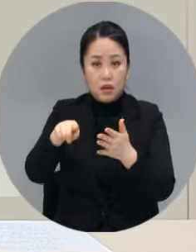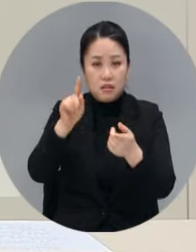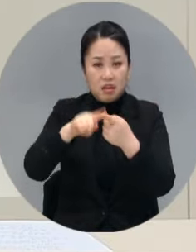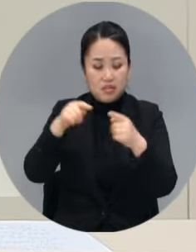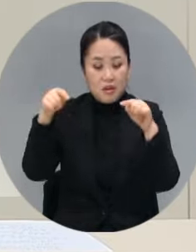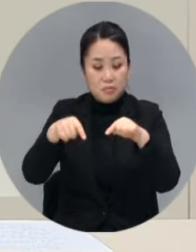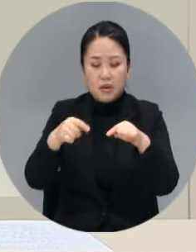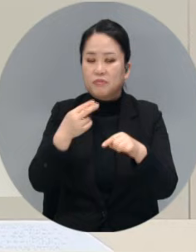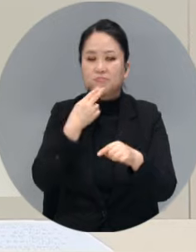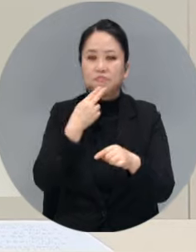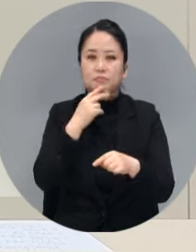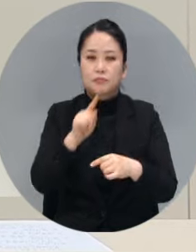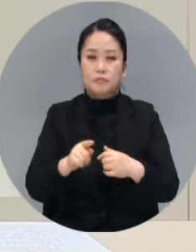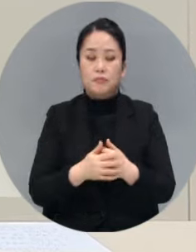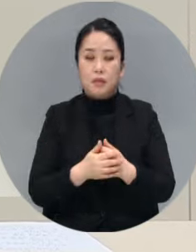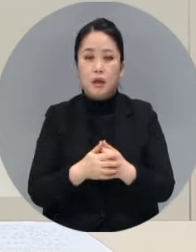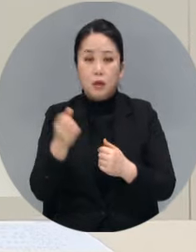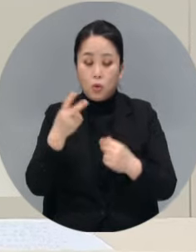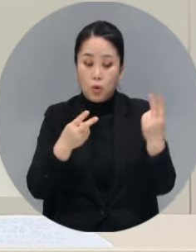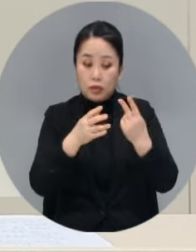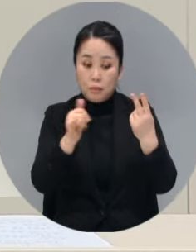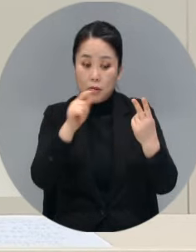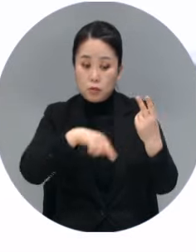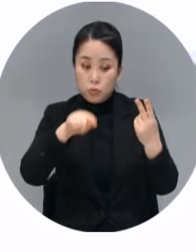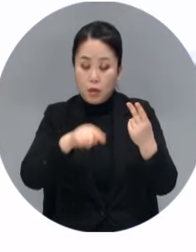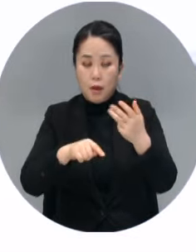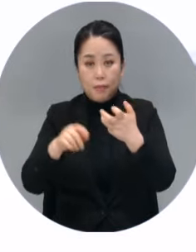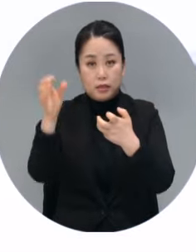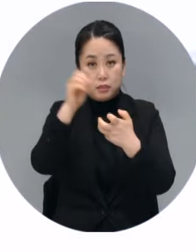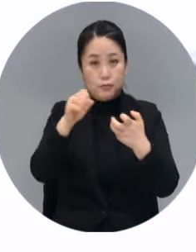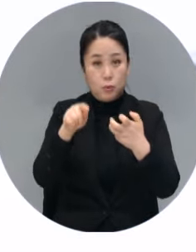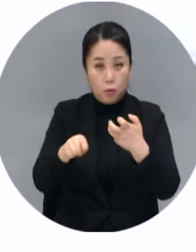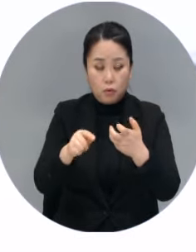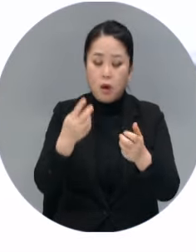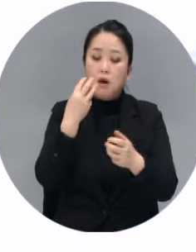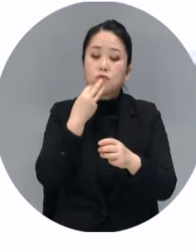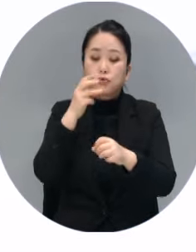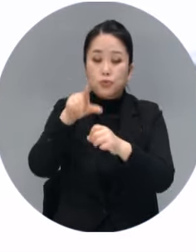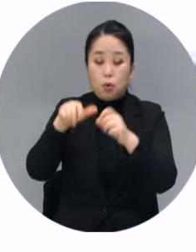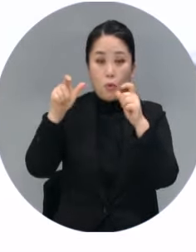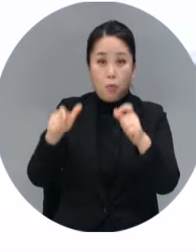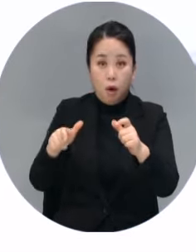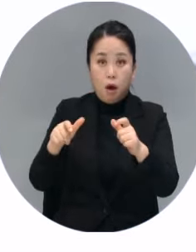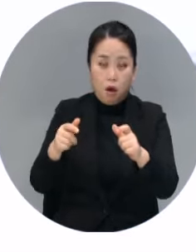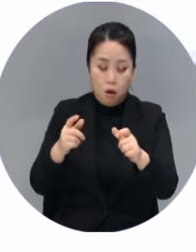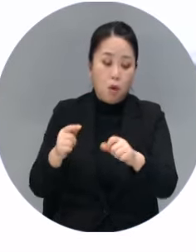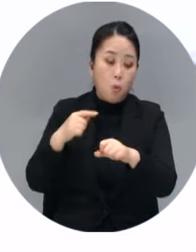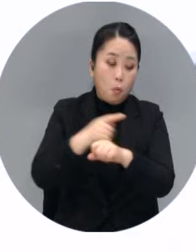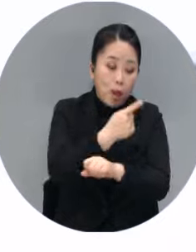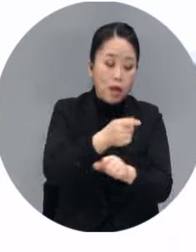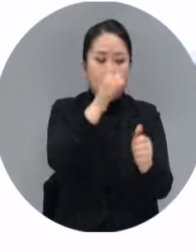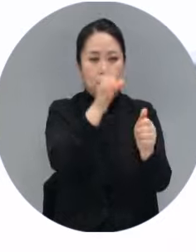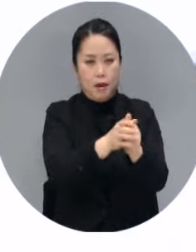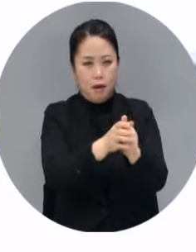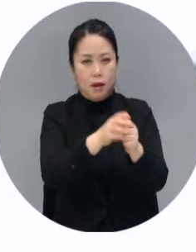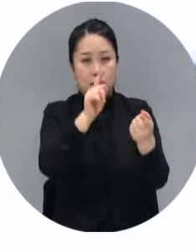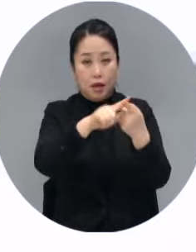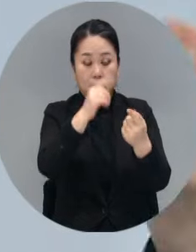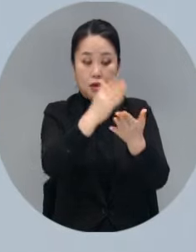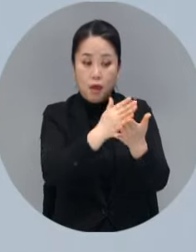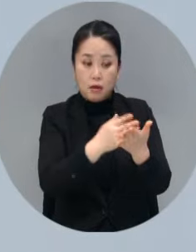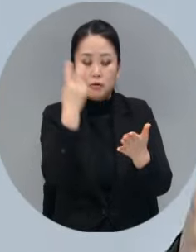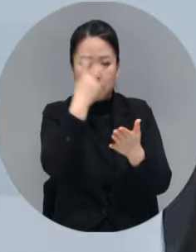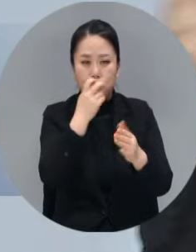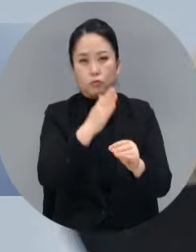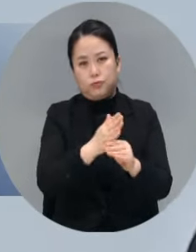못 박았습니다. 또 2천 명 중 80%를 비수도권에 배치하는 안을 검토 중인 것으로 알려졌습니다.